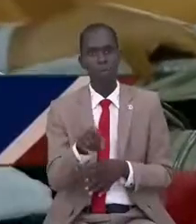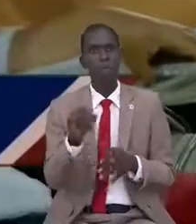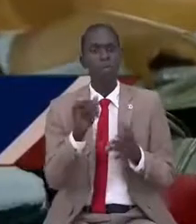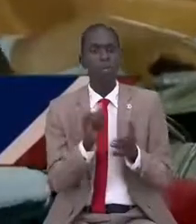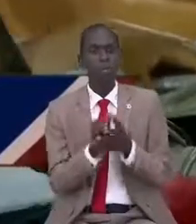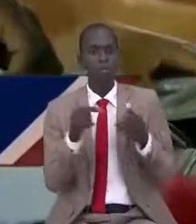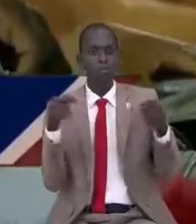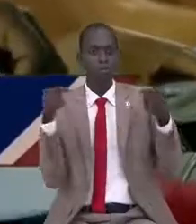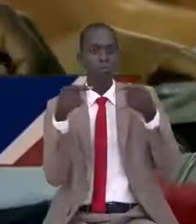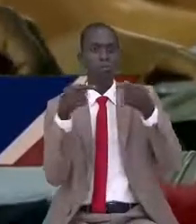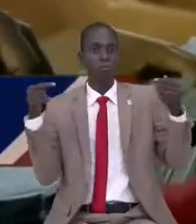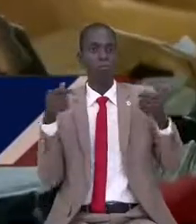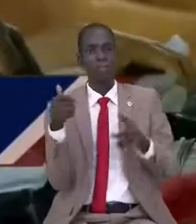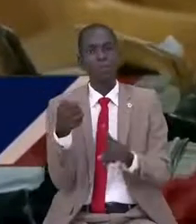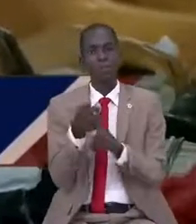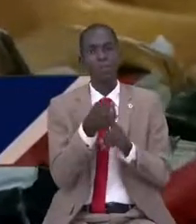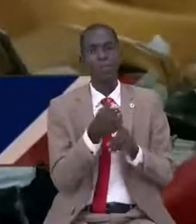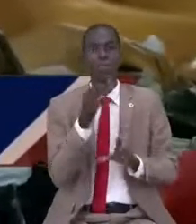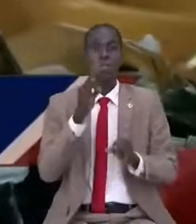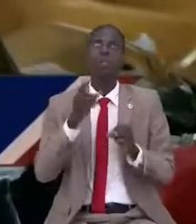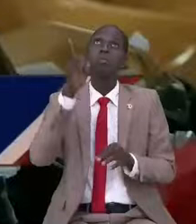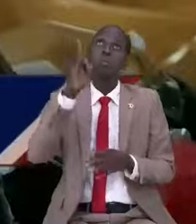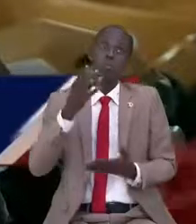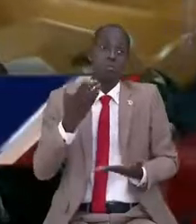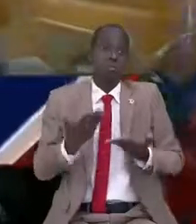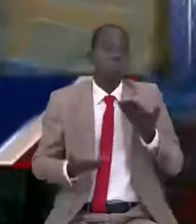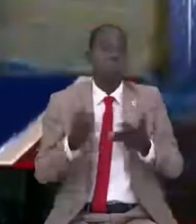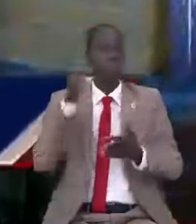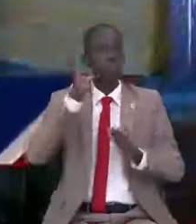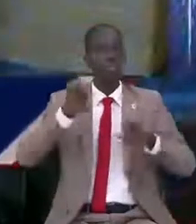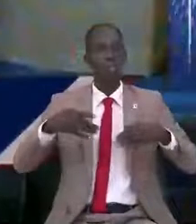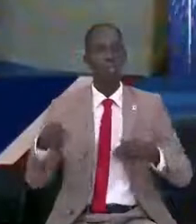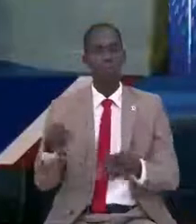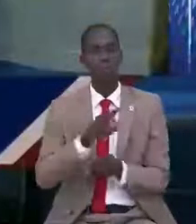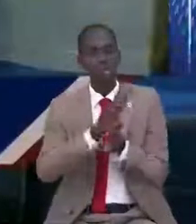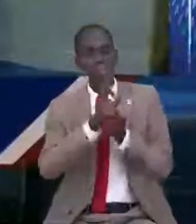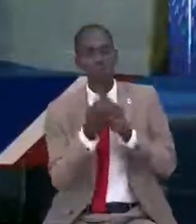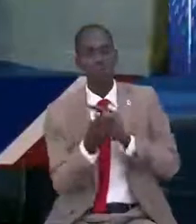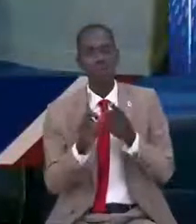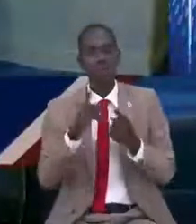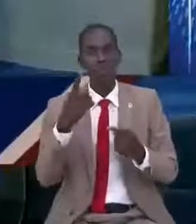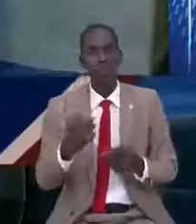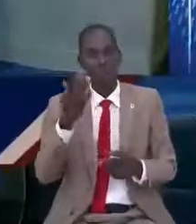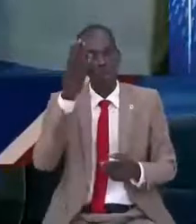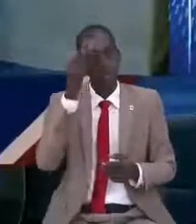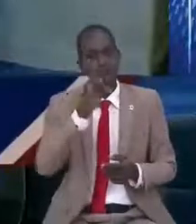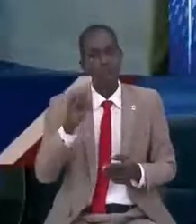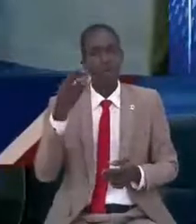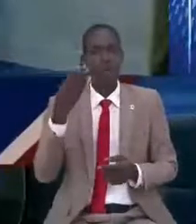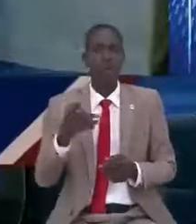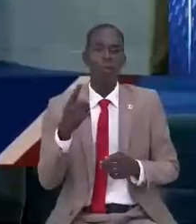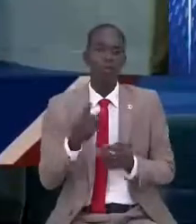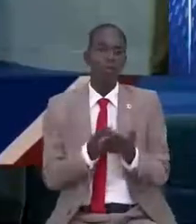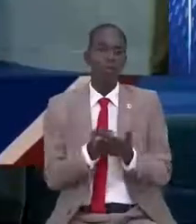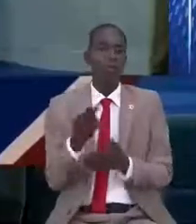adversaires dans l'espérance que Dieu leur donnera la repentance pour arriver à la connaissance